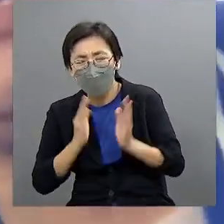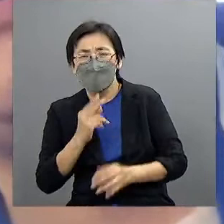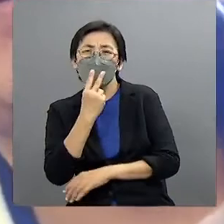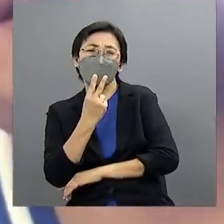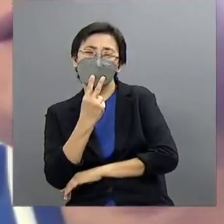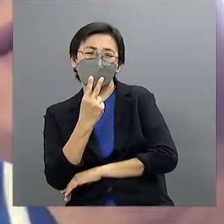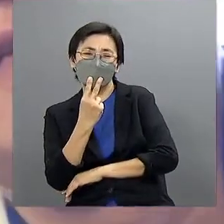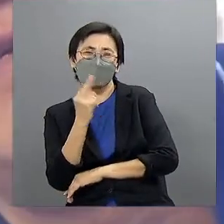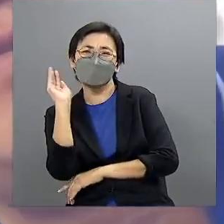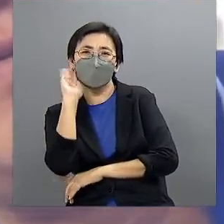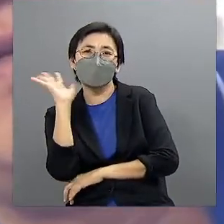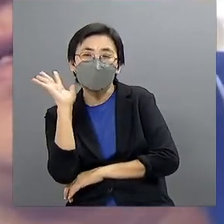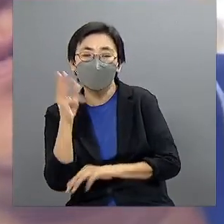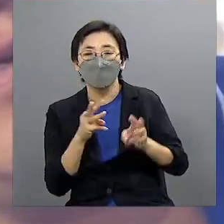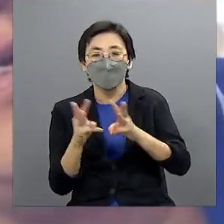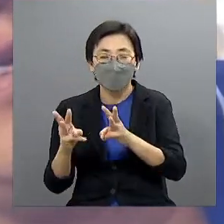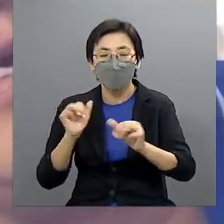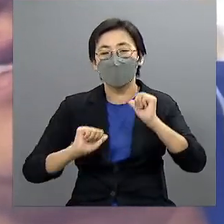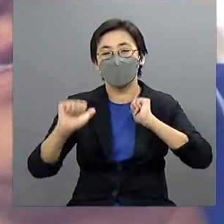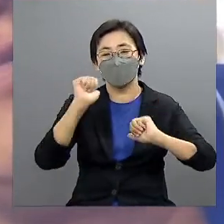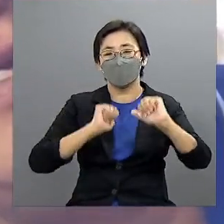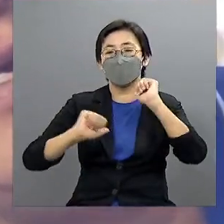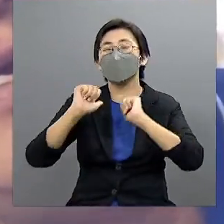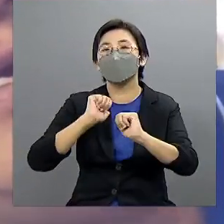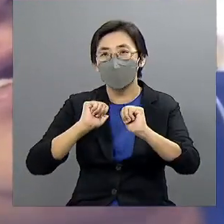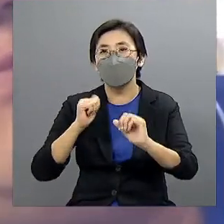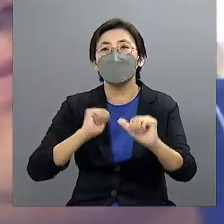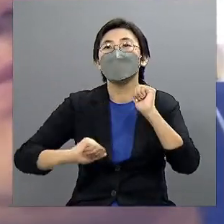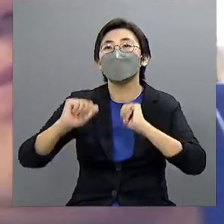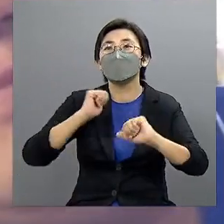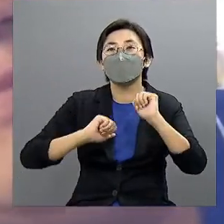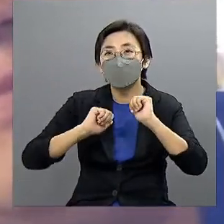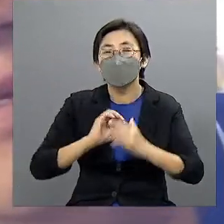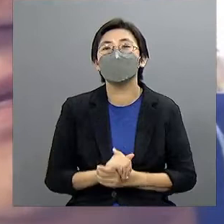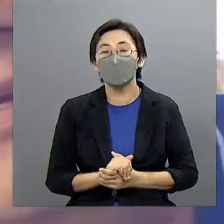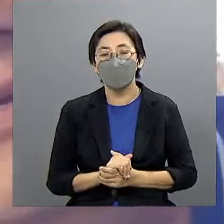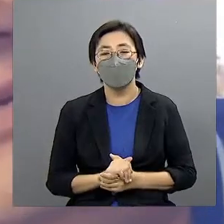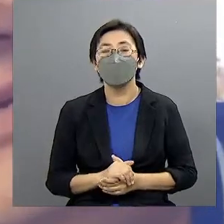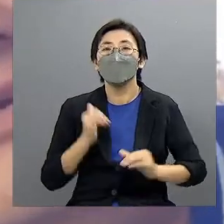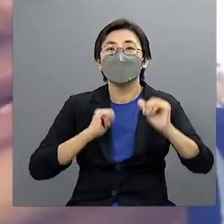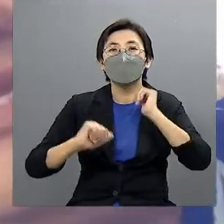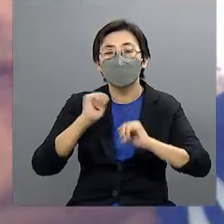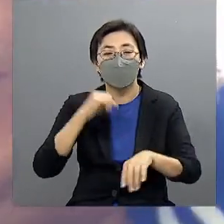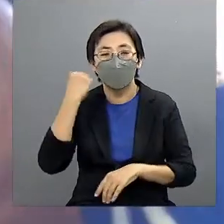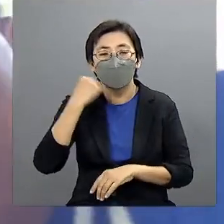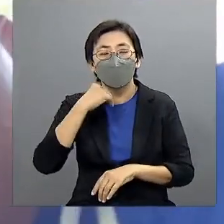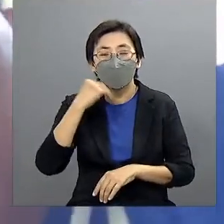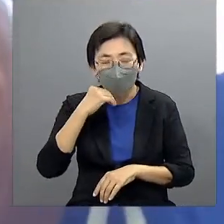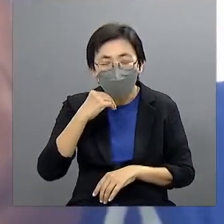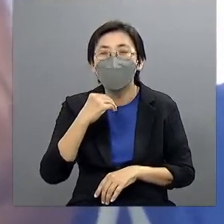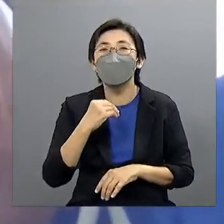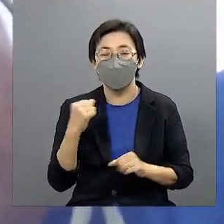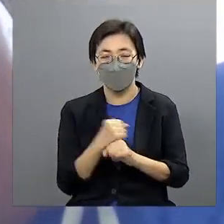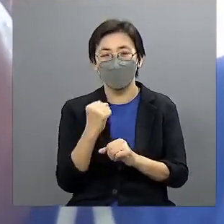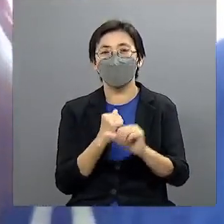คะคือใช้ทักษะการแสดงมาช่วยค่ะอาศัยว่าช่วงหลังได้มีโอกาสไปเล่นละครมากขึ้นแม้จะพอจับทางได้แล้วนะคะ